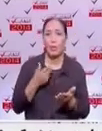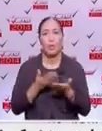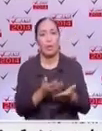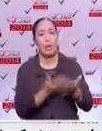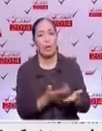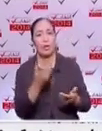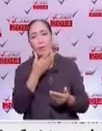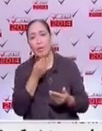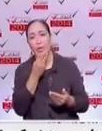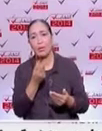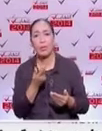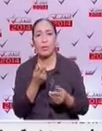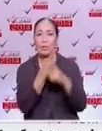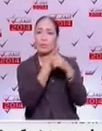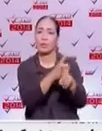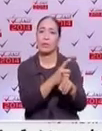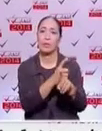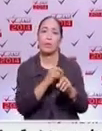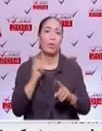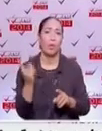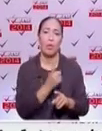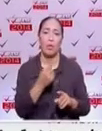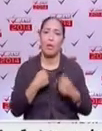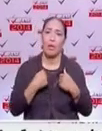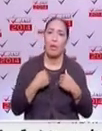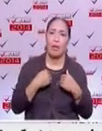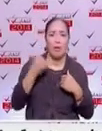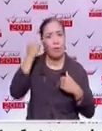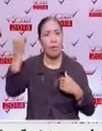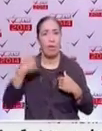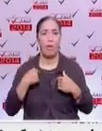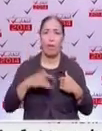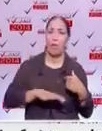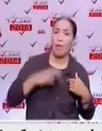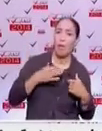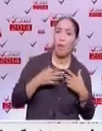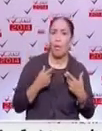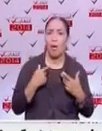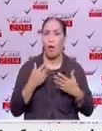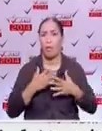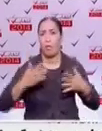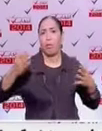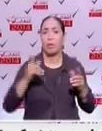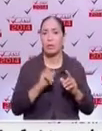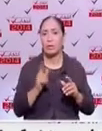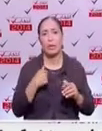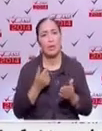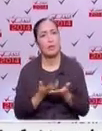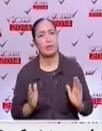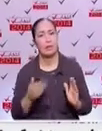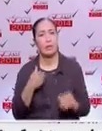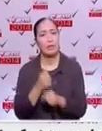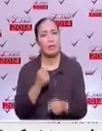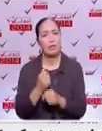وسندافع بإذن الله، نحن قائمة مستقلة لا ندعي أننا سنغير الدستور أو سنغير العالم، وإنما سنعمل